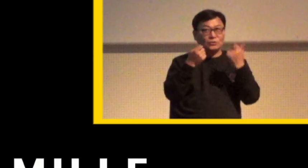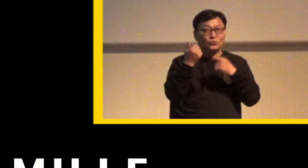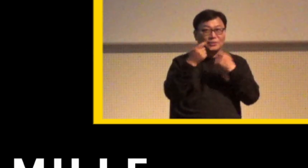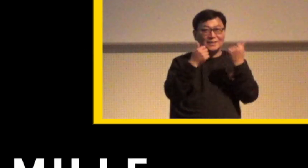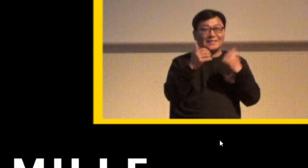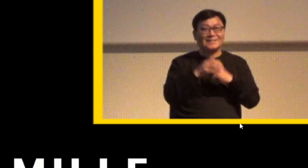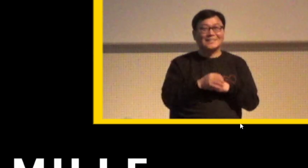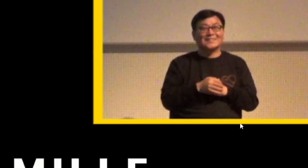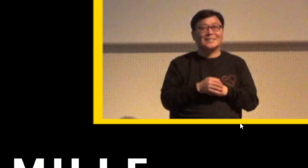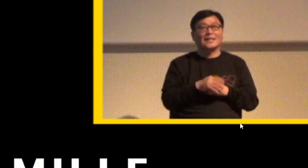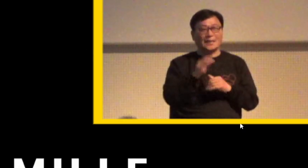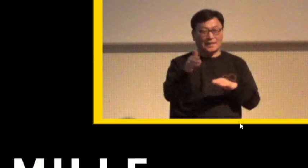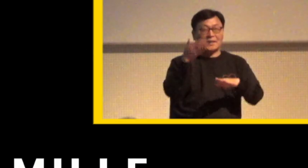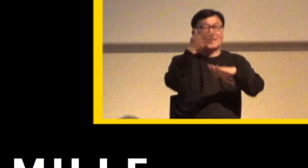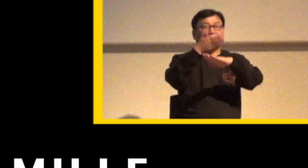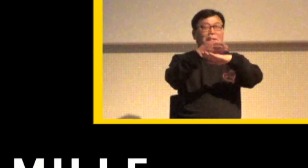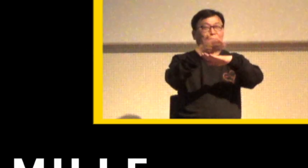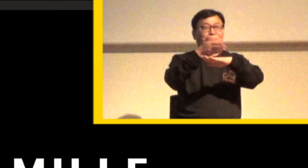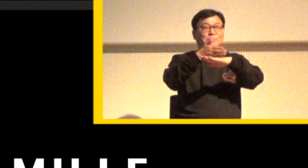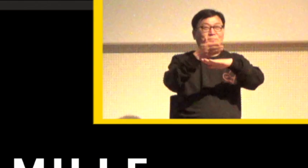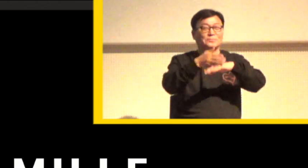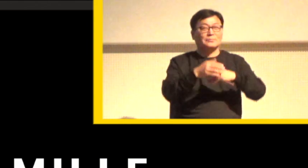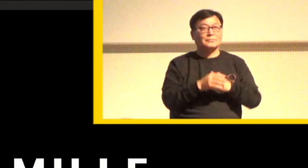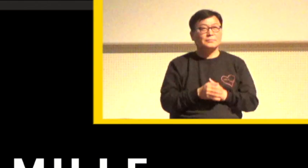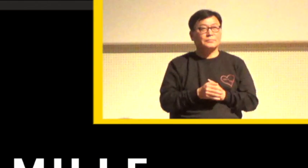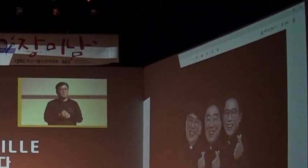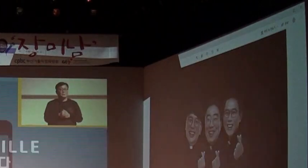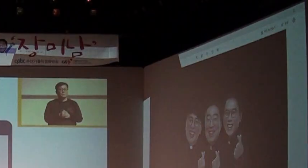네. 네. 아까지 있길래.